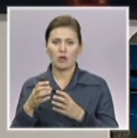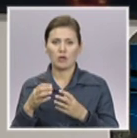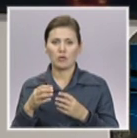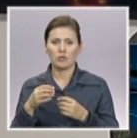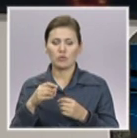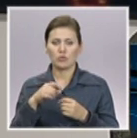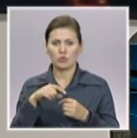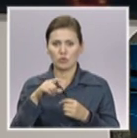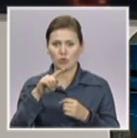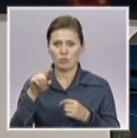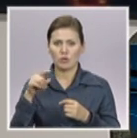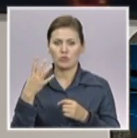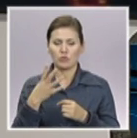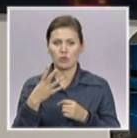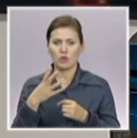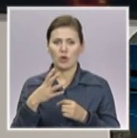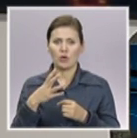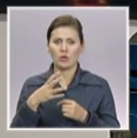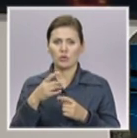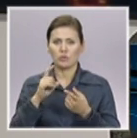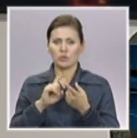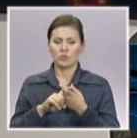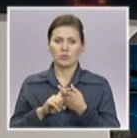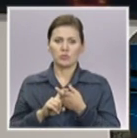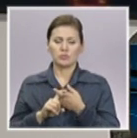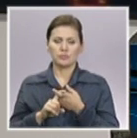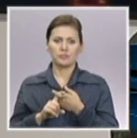номер 4, но в связи,